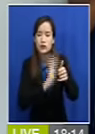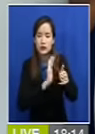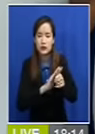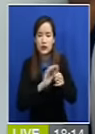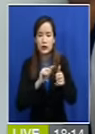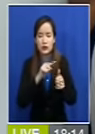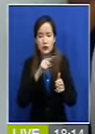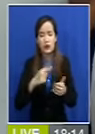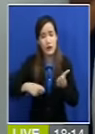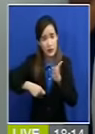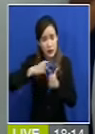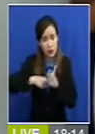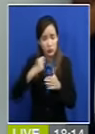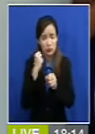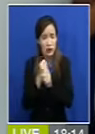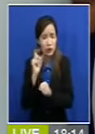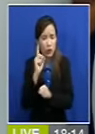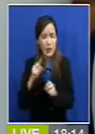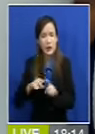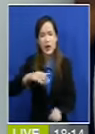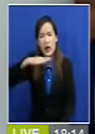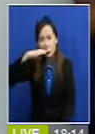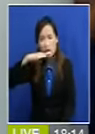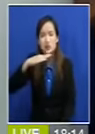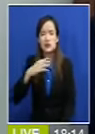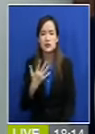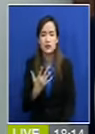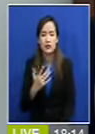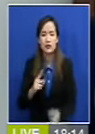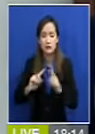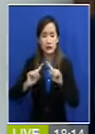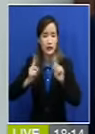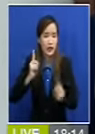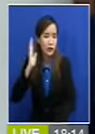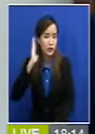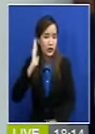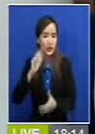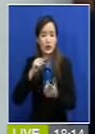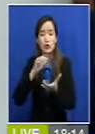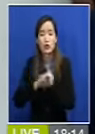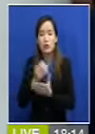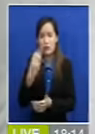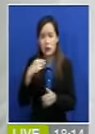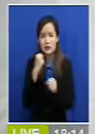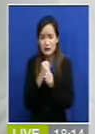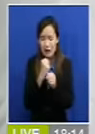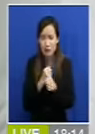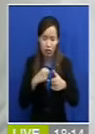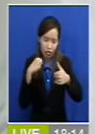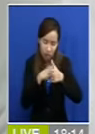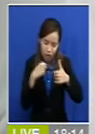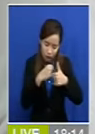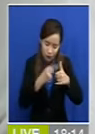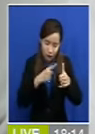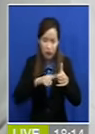ตุที่ทำร้ายกันก็มาจากหึงหวงนี่แหละครับแต่นายพระอาทิตย์คนก่อเหตุบอกว่าทำร้ายร่างกายแต่ว่าไม่ได้มีเจตนาจะฆ่